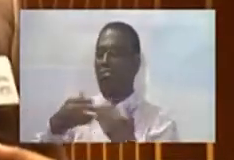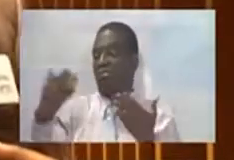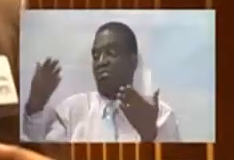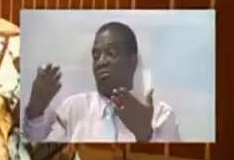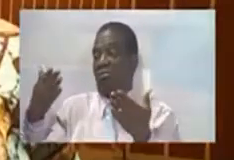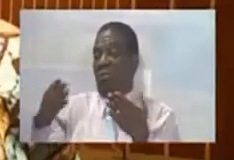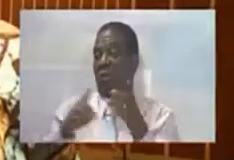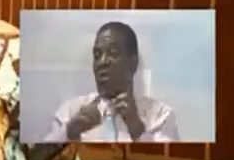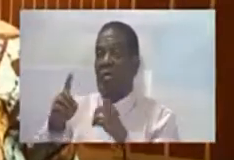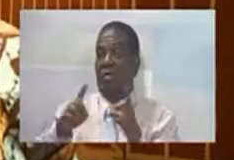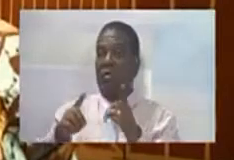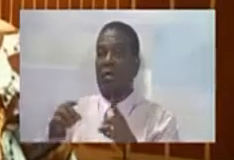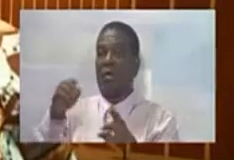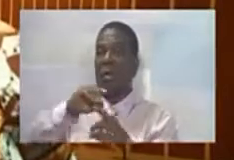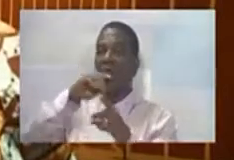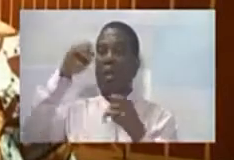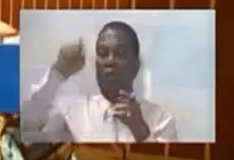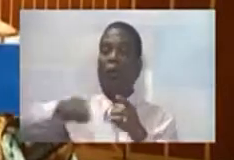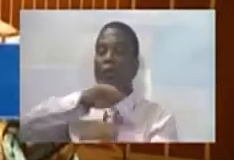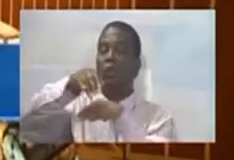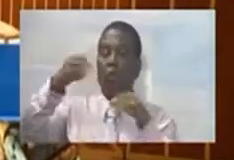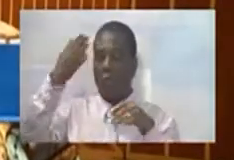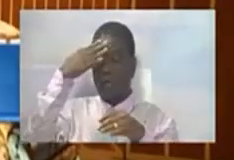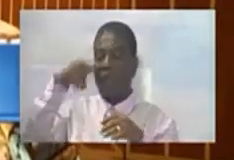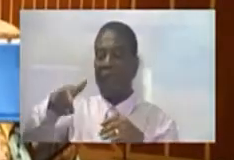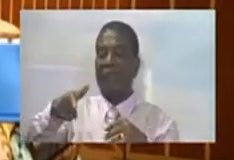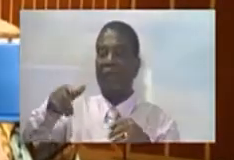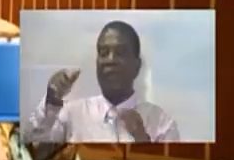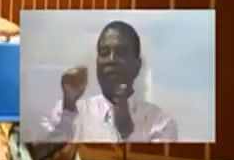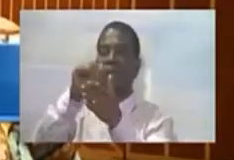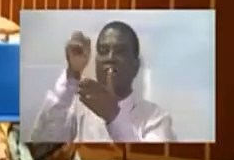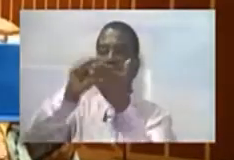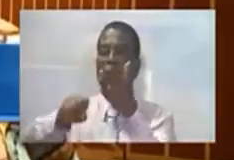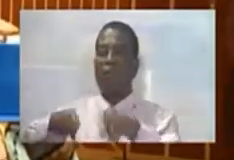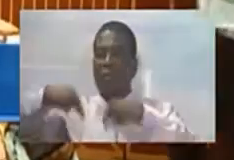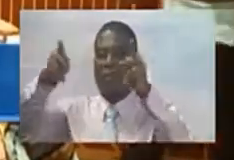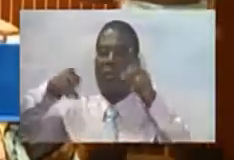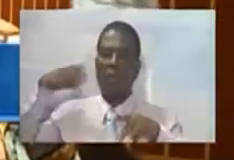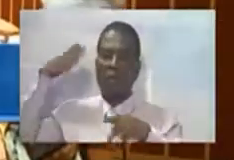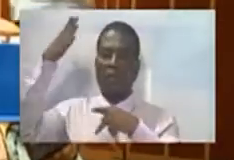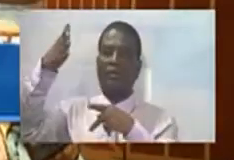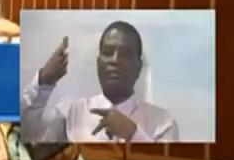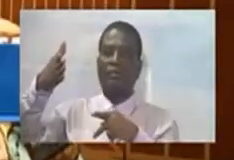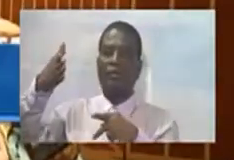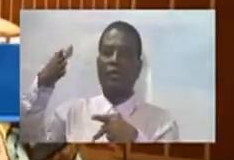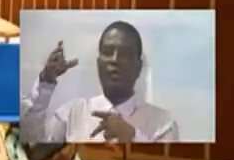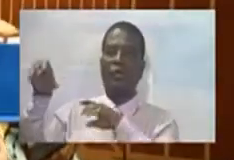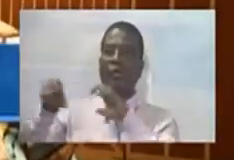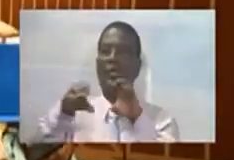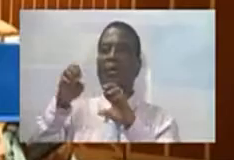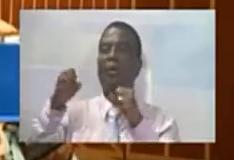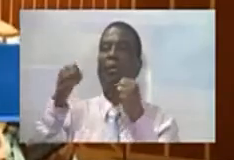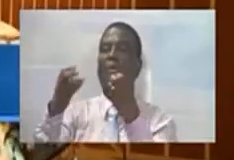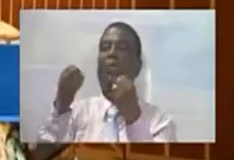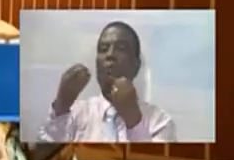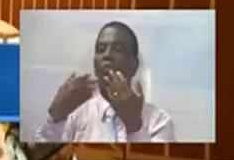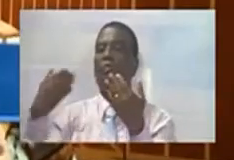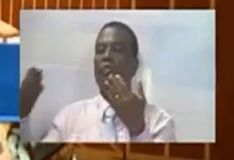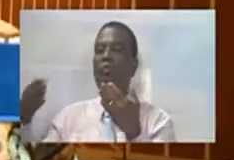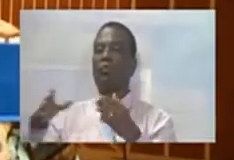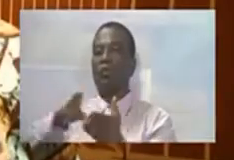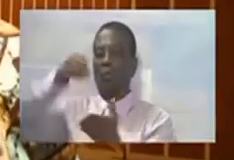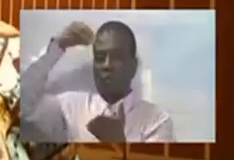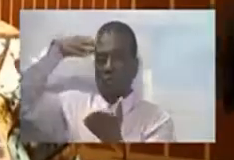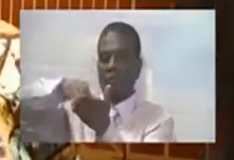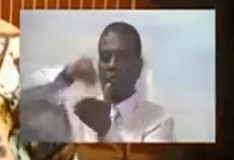passer à l'hémicycle. Il faut tout connaître et là, cet atelier nous permettra de savoir beaucoup de choses,